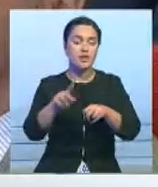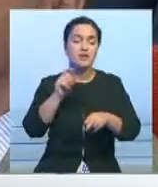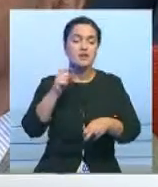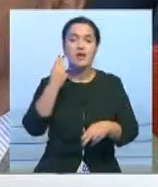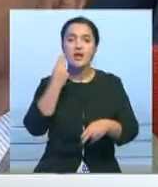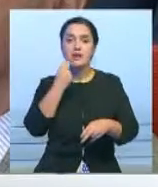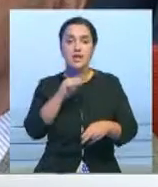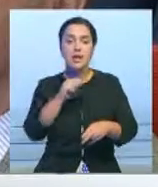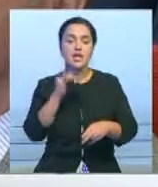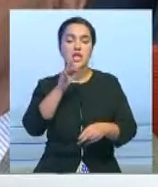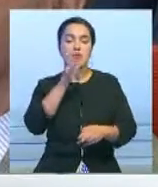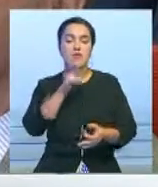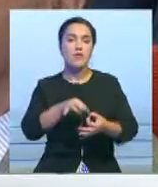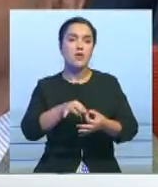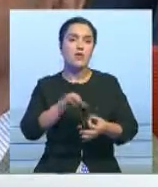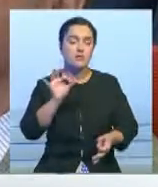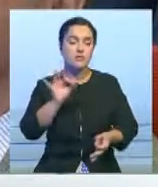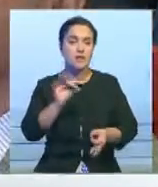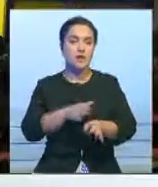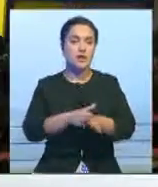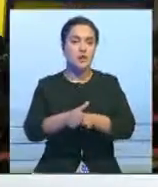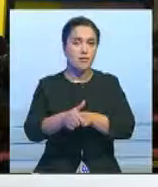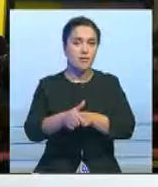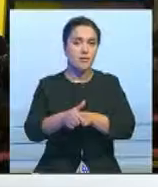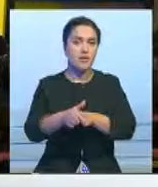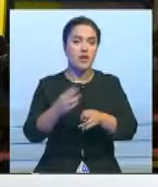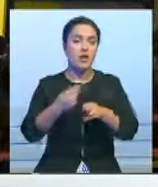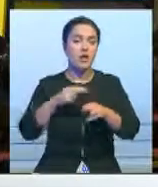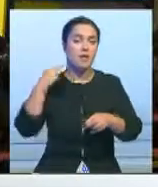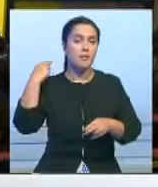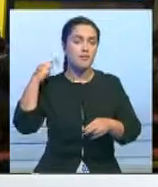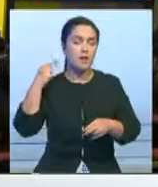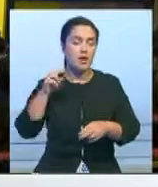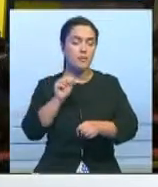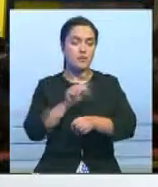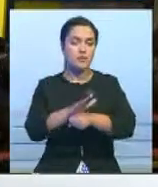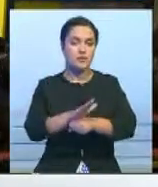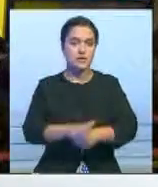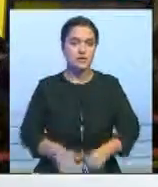качественным и своевременным исполнением президентских поручений.